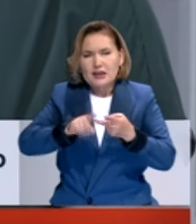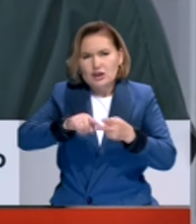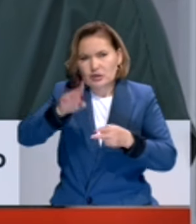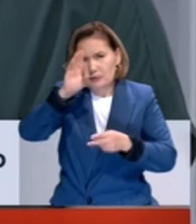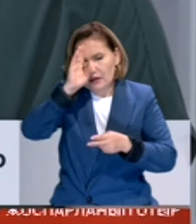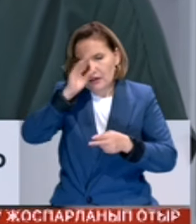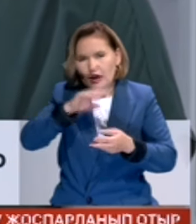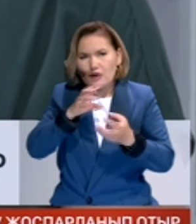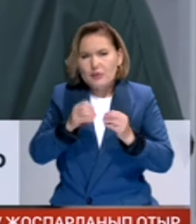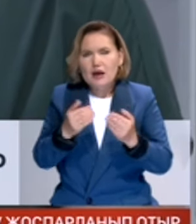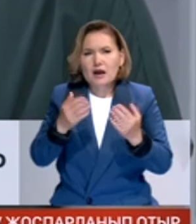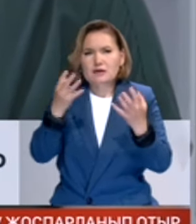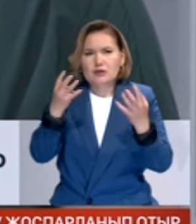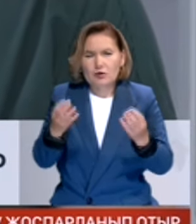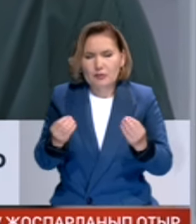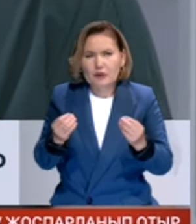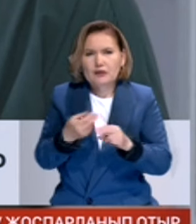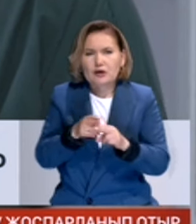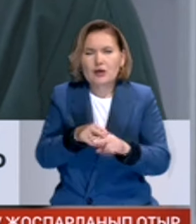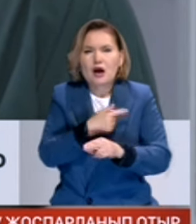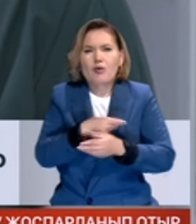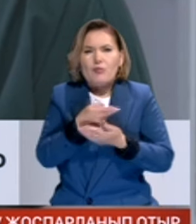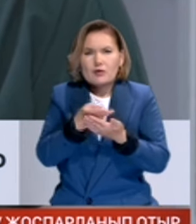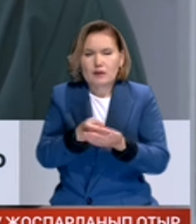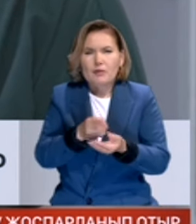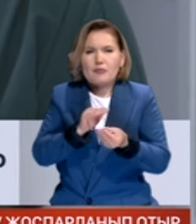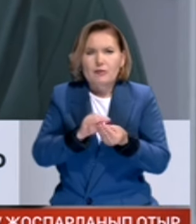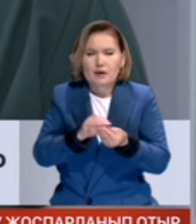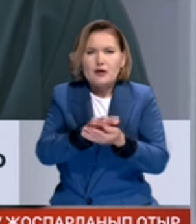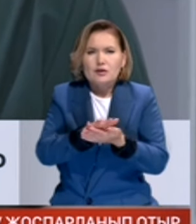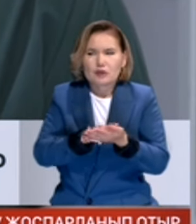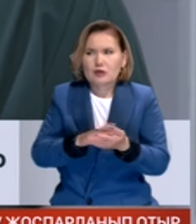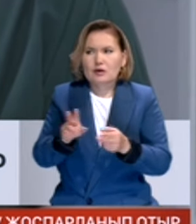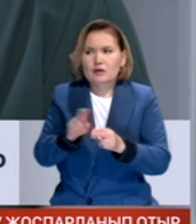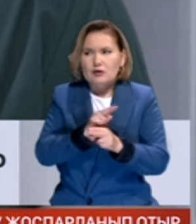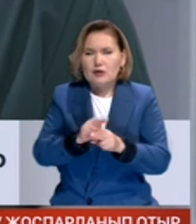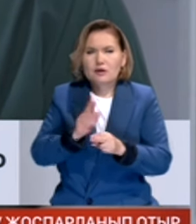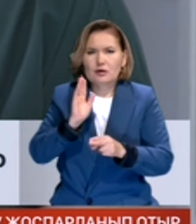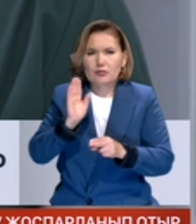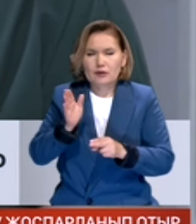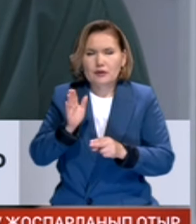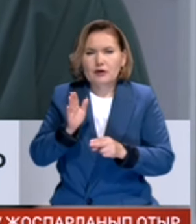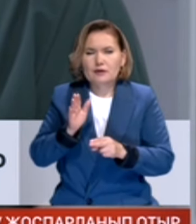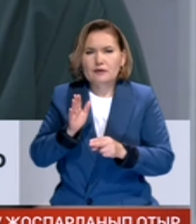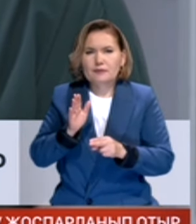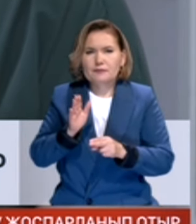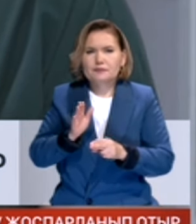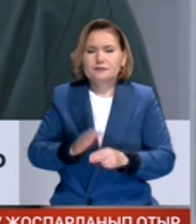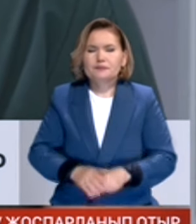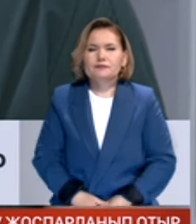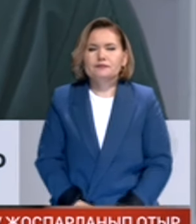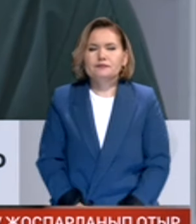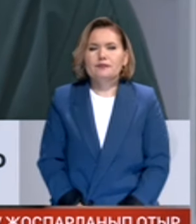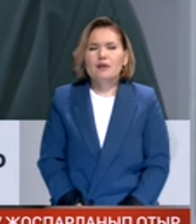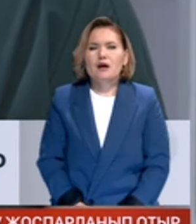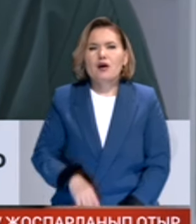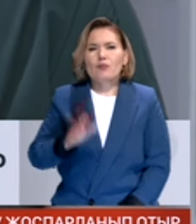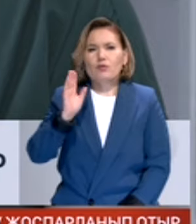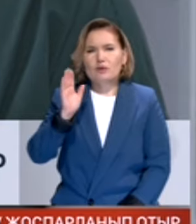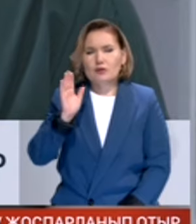ол біздің отделеңде жатыр. Сол пациент емін алып жатыр.